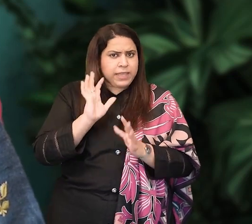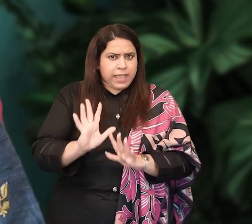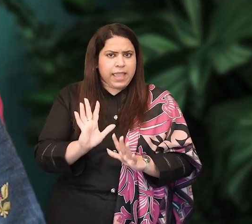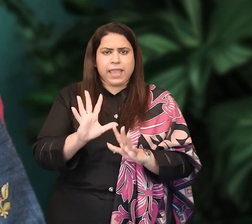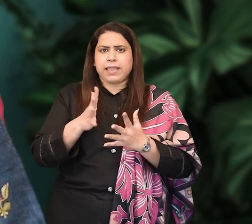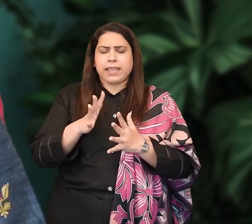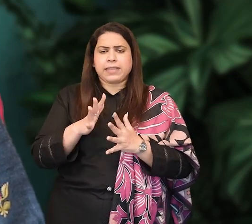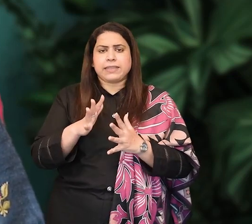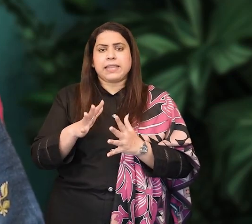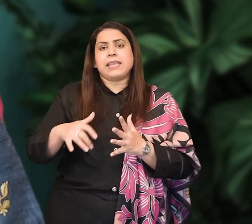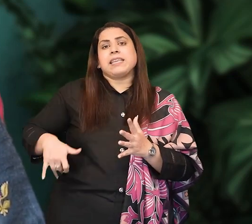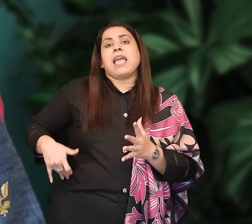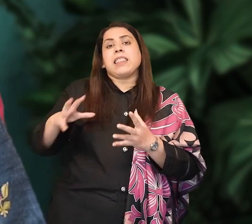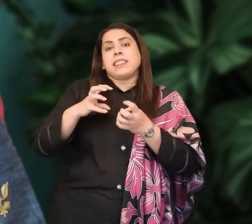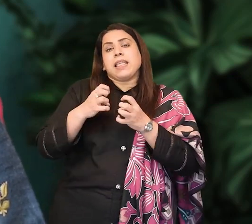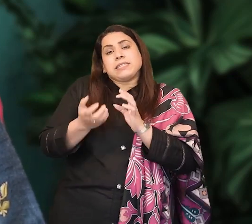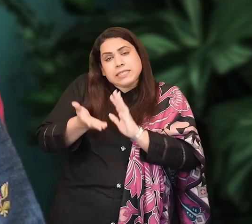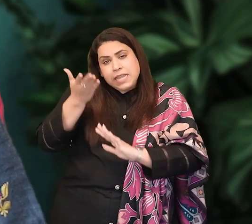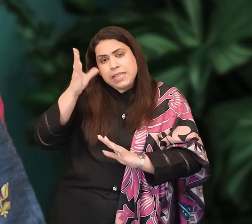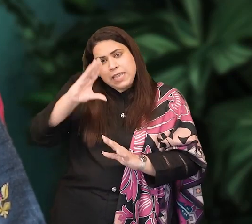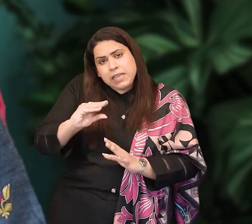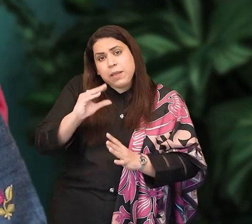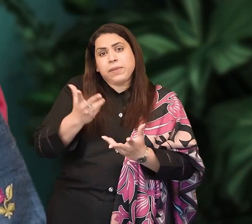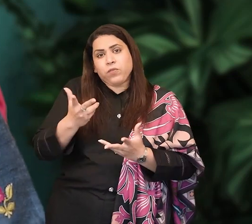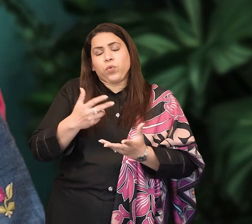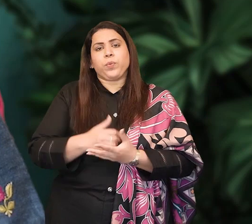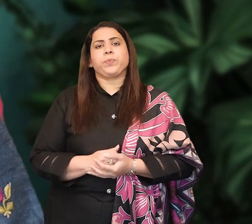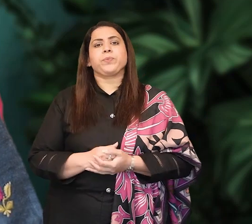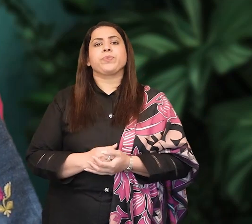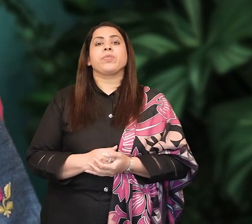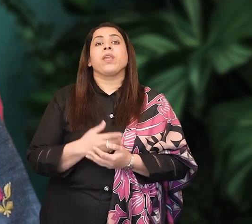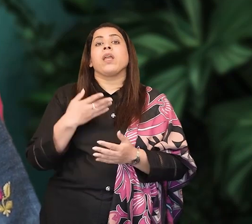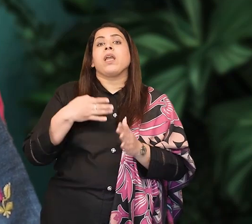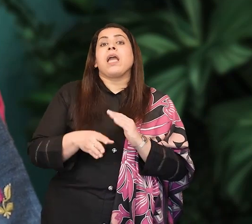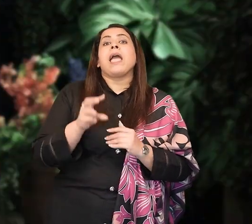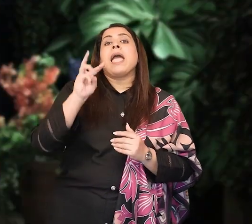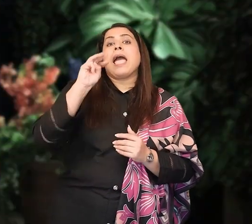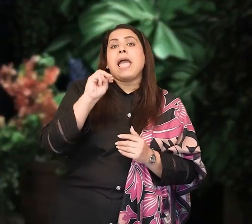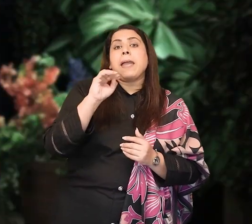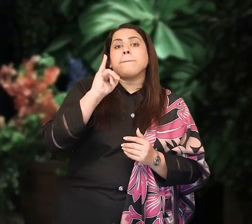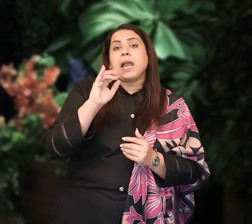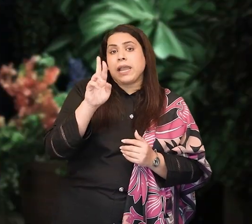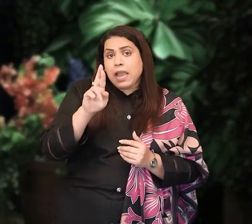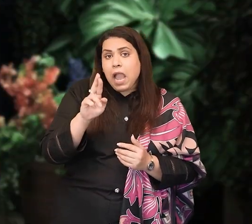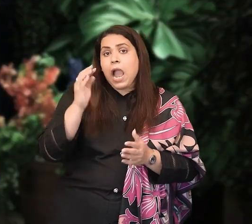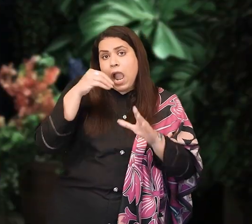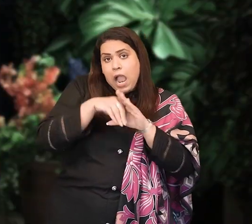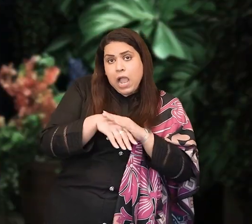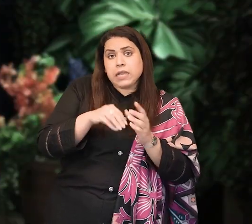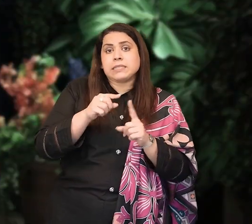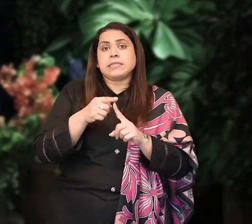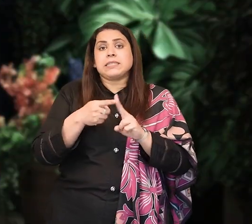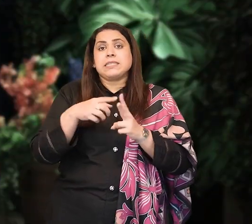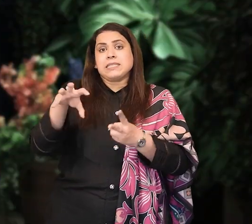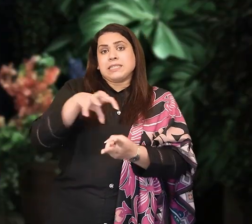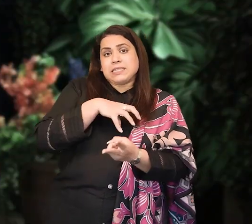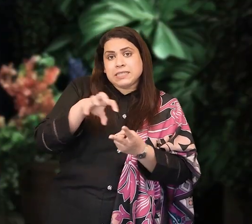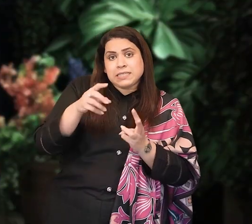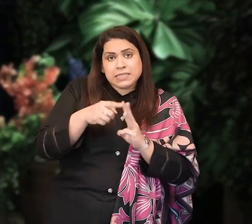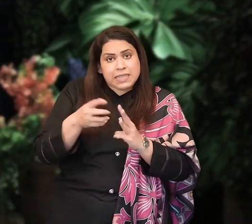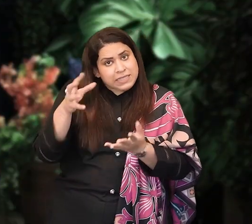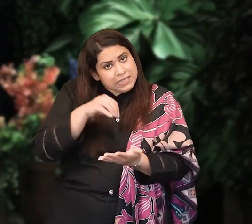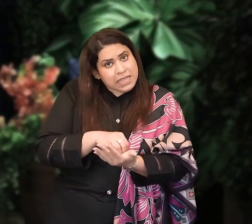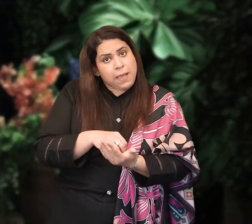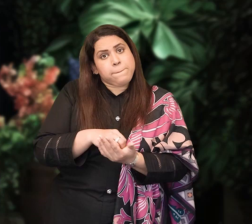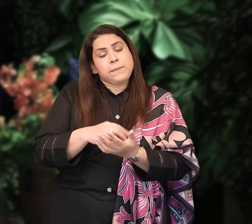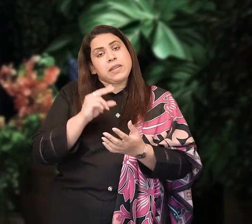कितनी सिविरिटी के साथ कमर दर्द और शियाटिका की कंप्लेंट्स हैं। इसमें MRI आ सकता है, एक्सरे आ सकता है, CT स्कैन आ सकता है, बट ज़रूरी नहीं